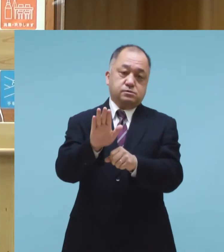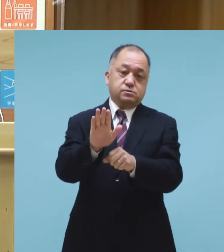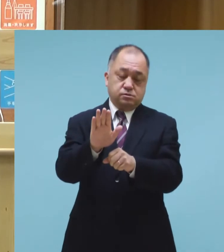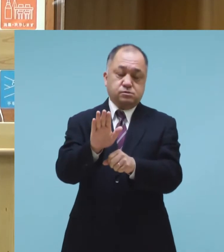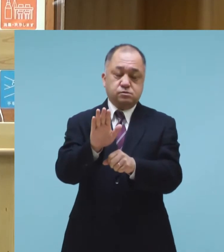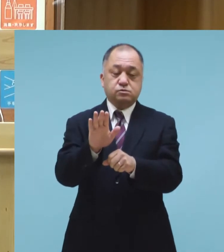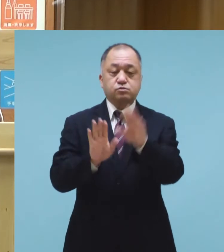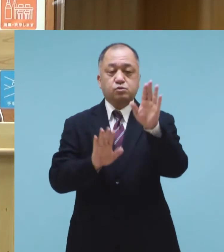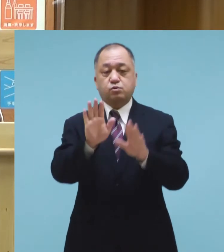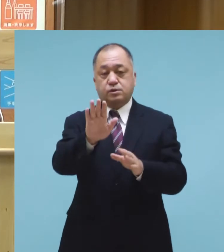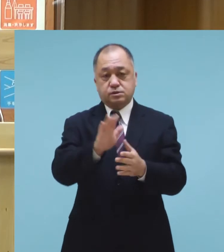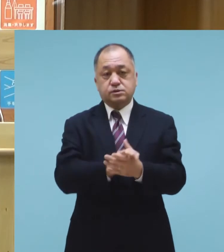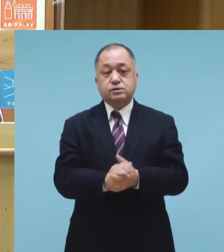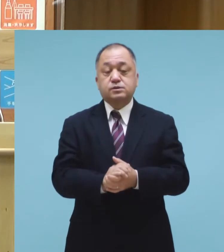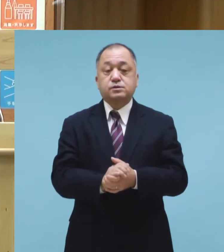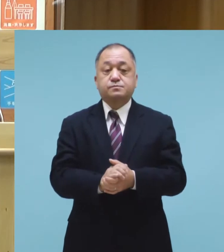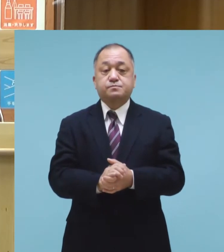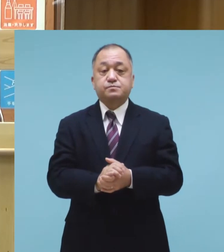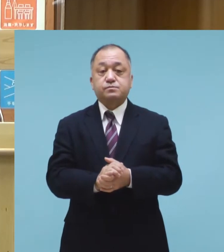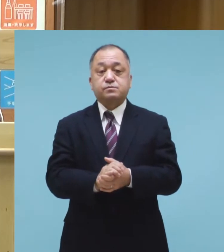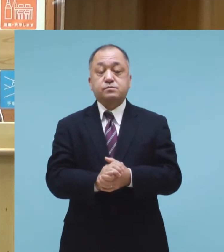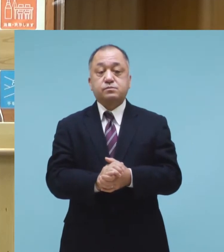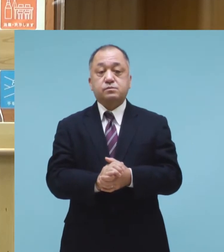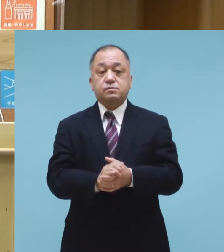った状況にあります。